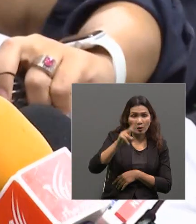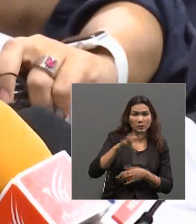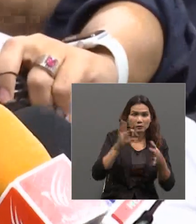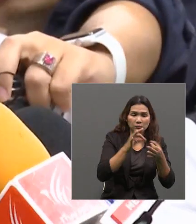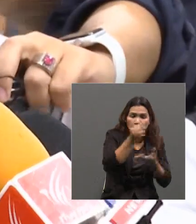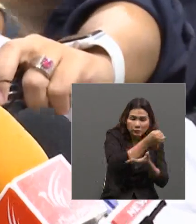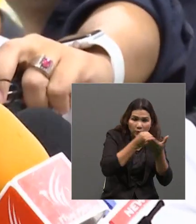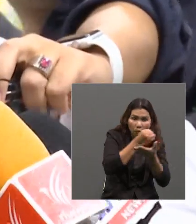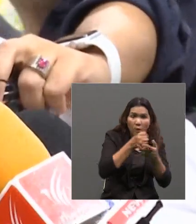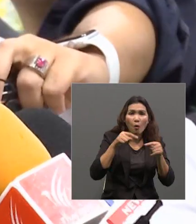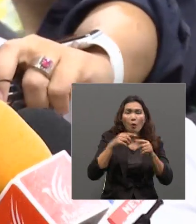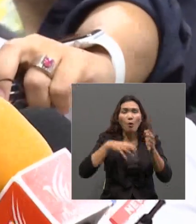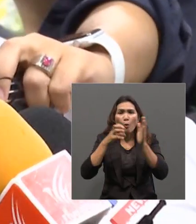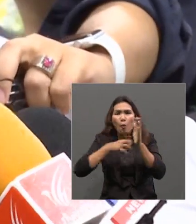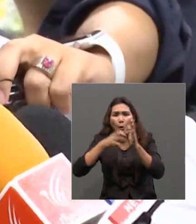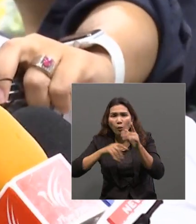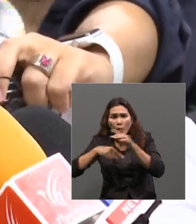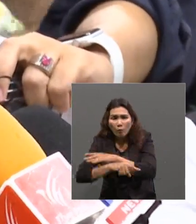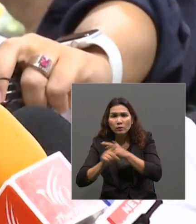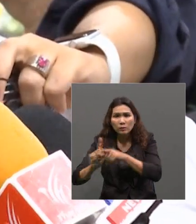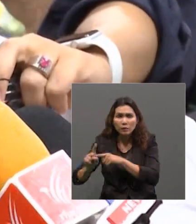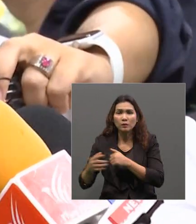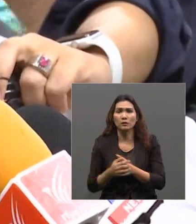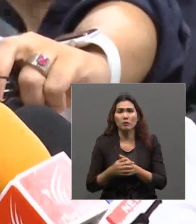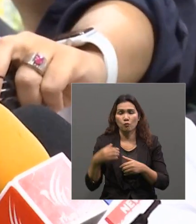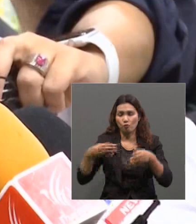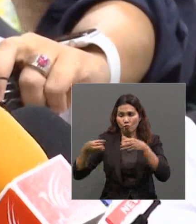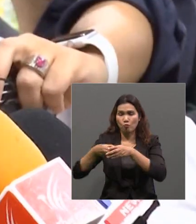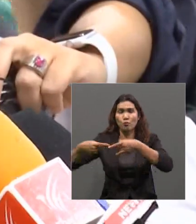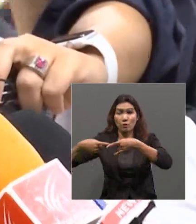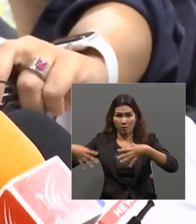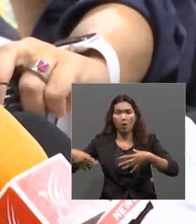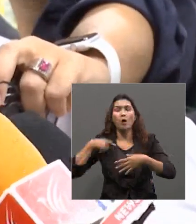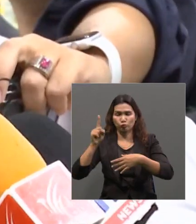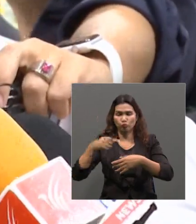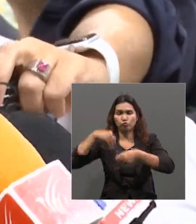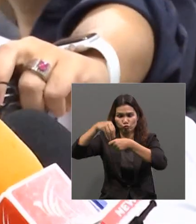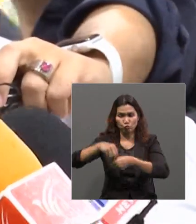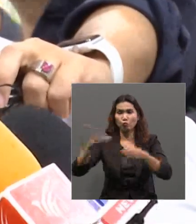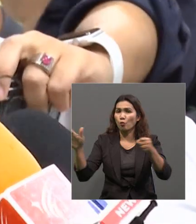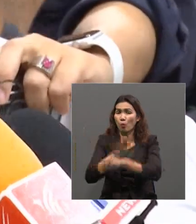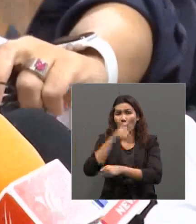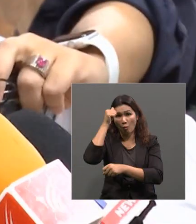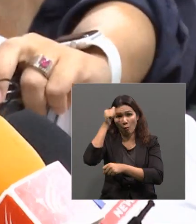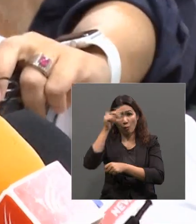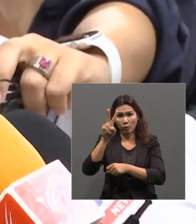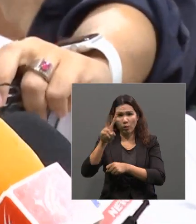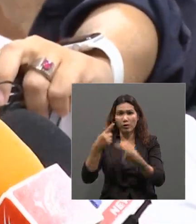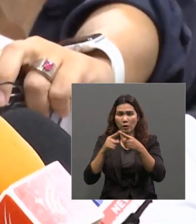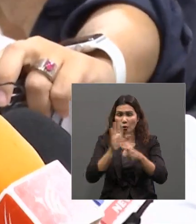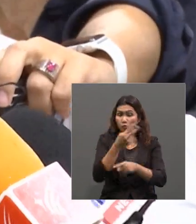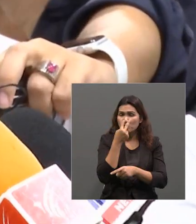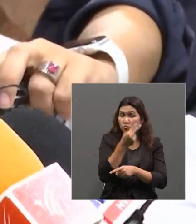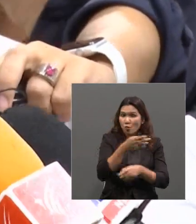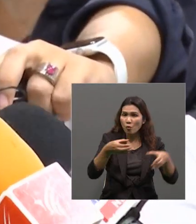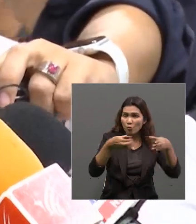าการทุจริตโดยให้ความมั่นใจค่ะว่าฝ่ายค้านจะอยู่ร่วมเป็นองค์ประชุมครบทั้ง2วันแต่ต้องจับตาพรรคภูมิใจไท